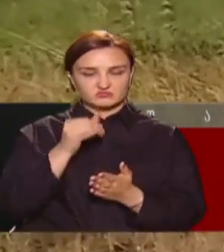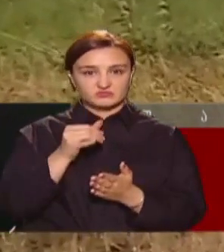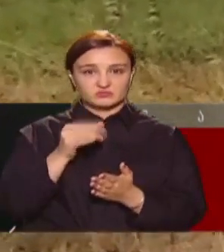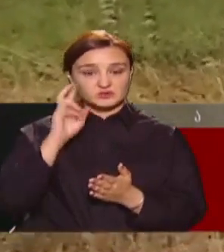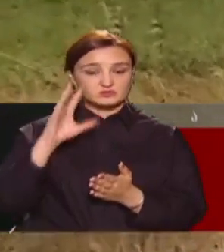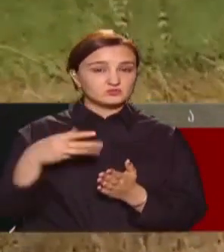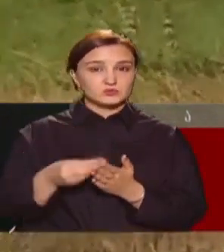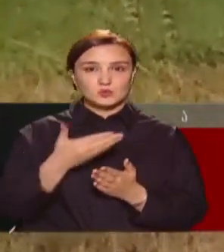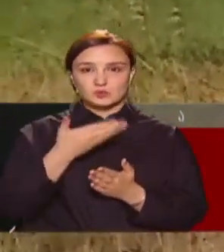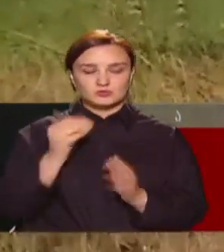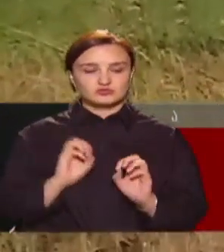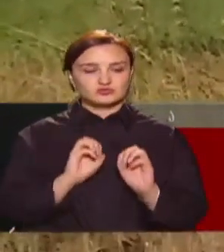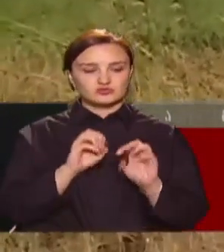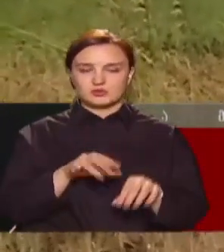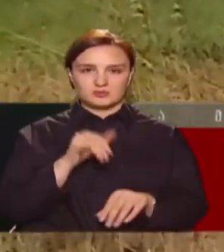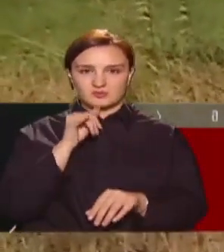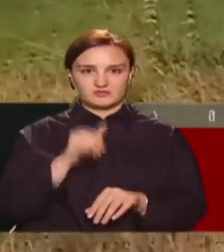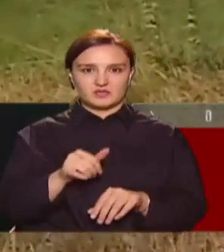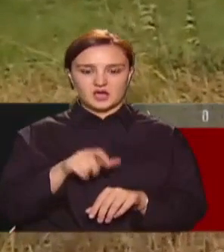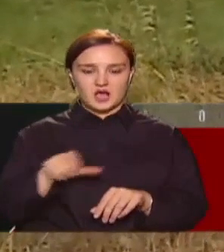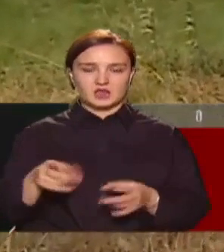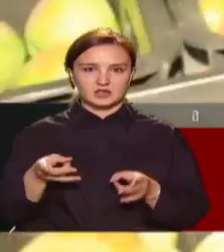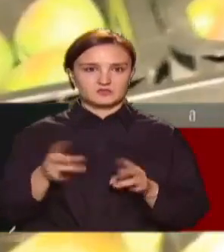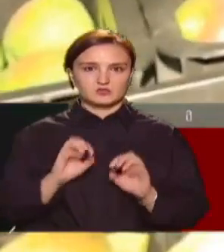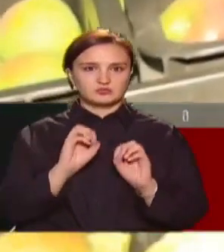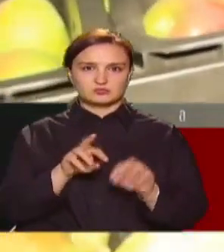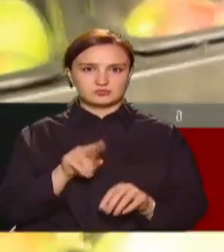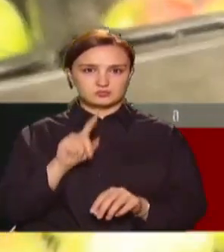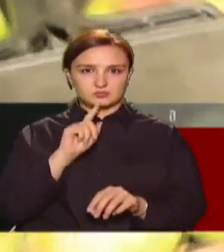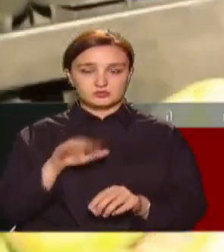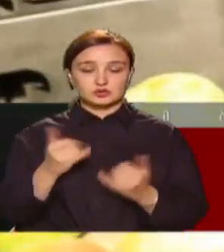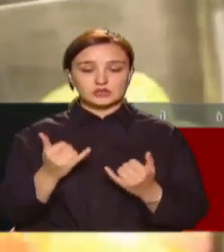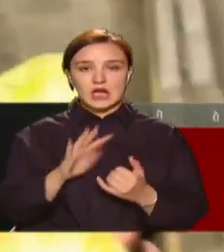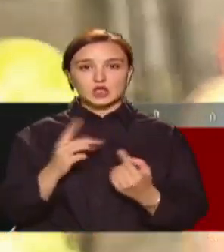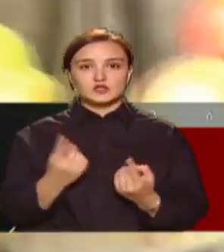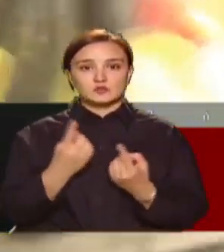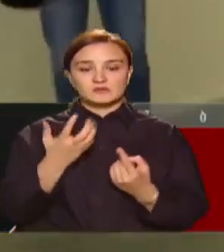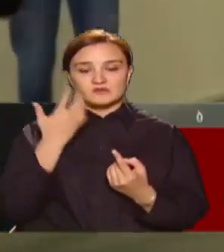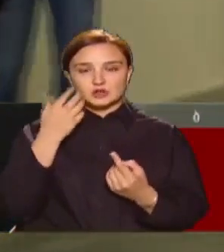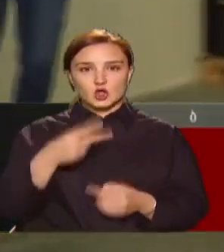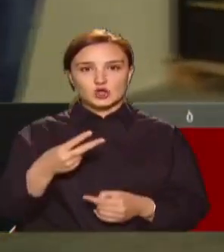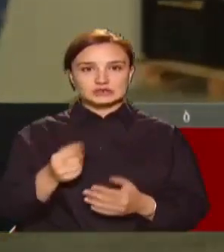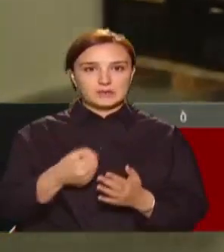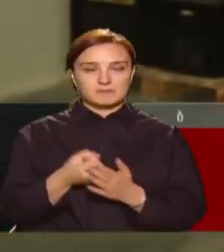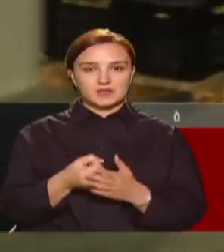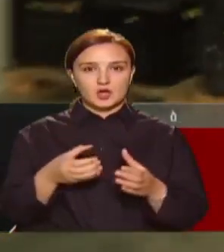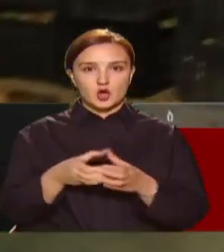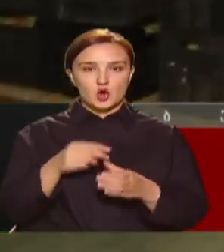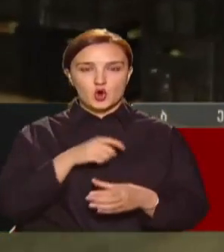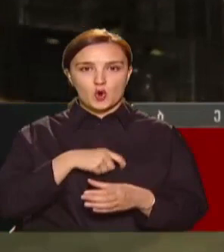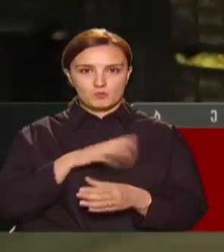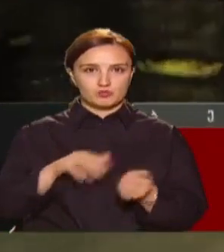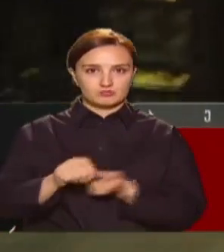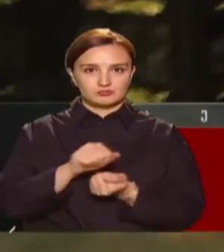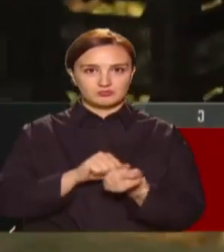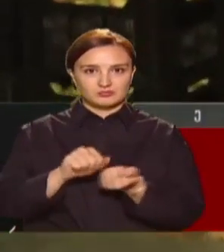periyel çabarı var. Şeyle bakarsa deyto ve bine girevi de arçayı barı. Წელს არასტანდარტულ ვაშლს 20-მდე კომპანია გადაამუშავებს.